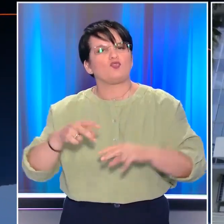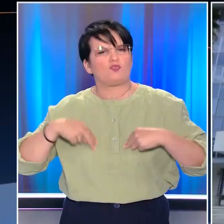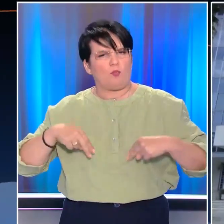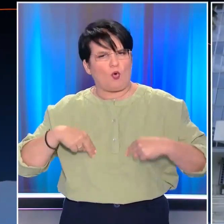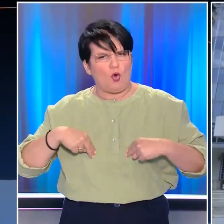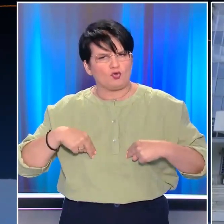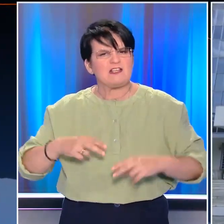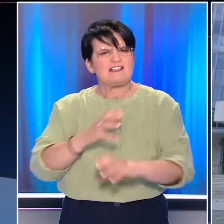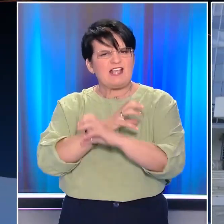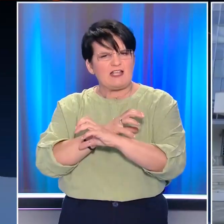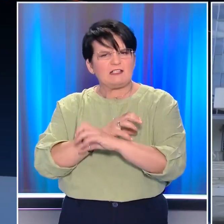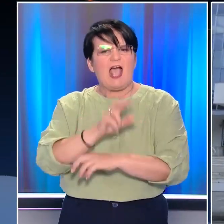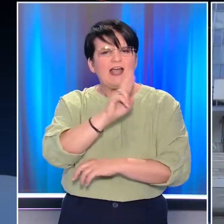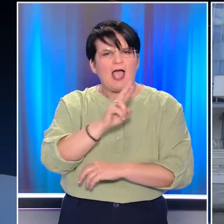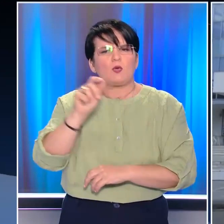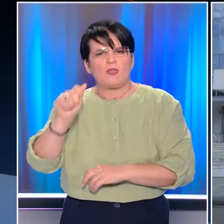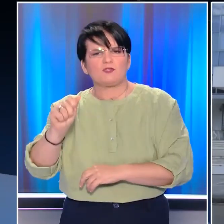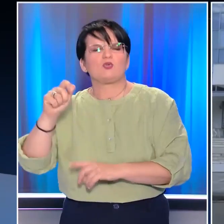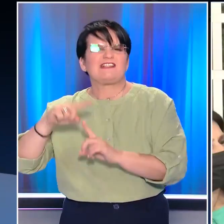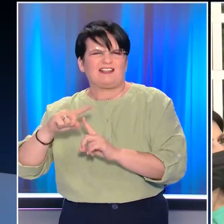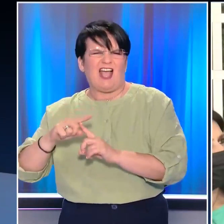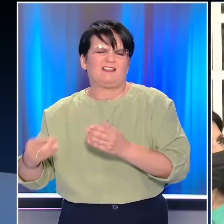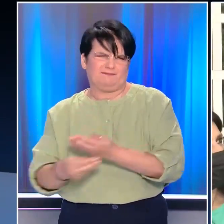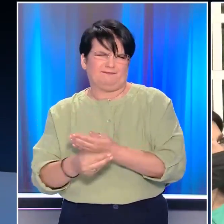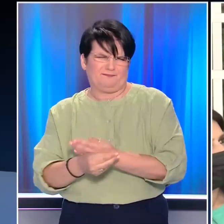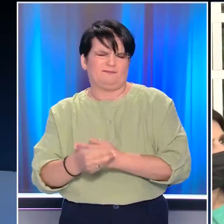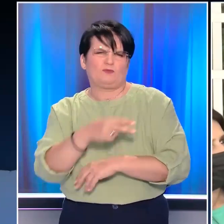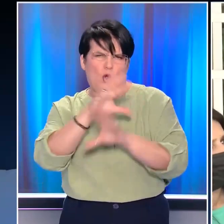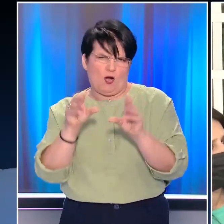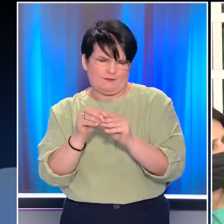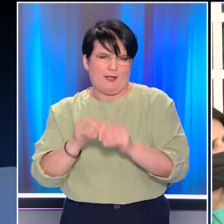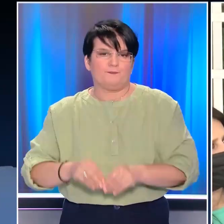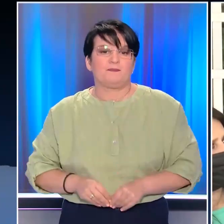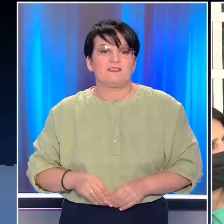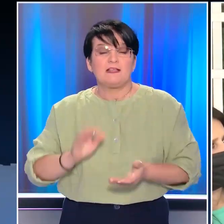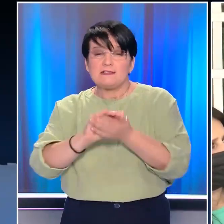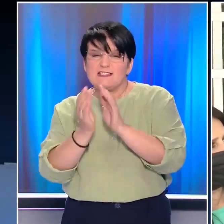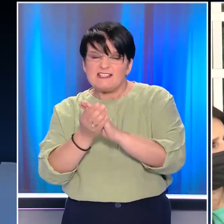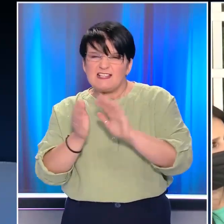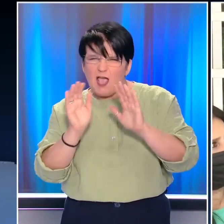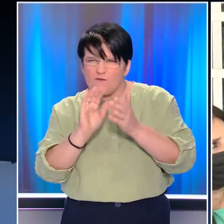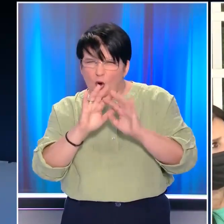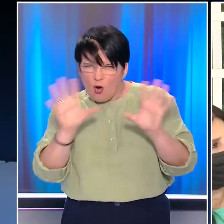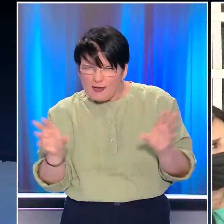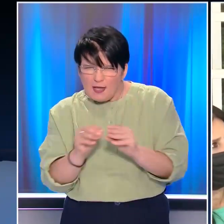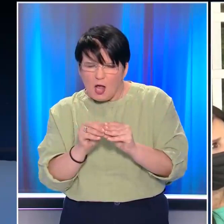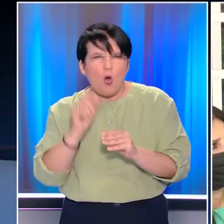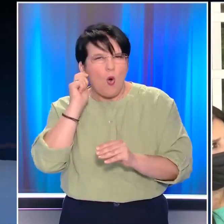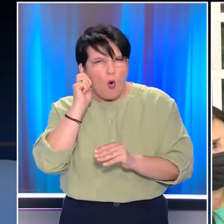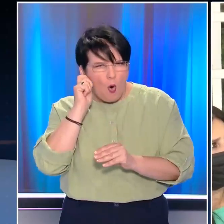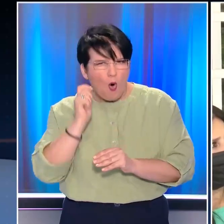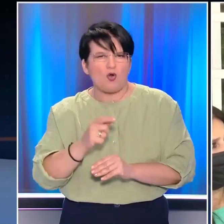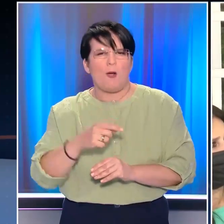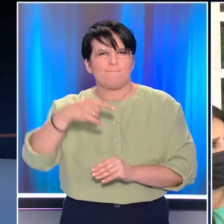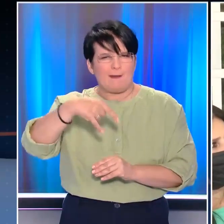άσκησε στους εισαγγελείς Ράικου, Αθανασίου και Τσατάνη. Όλη η σκευωρία η οποία είχε στηθεί γύρω από το όνομα του εντολέως